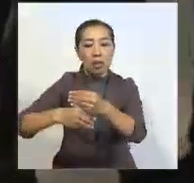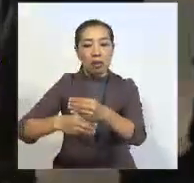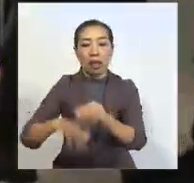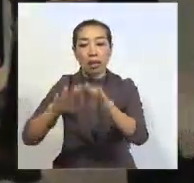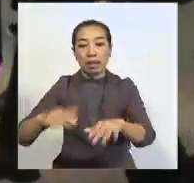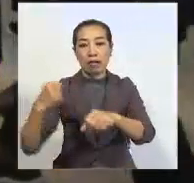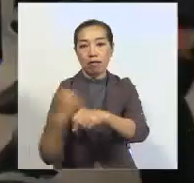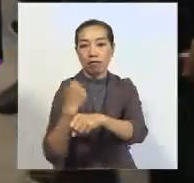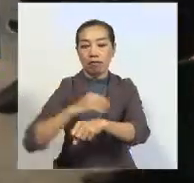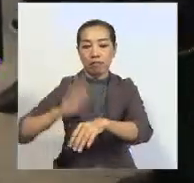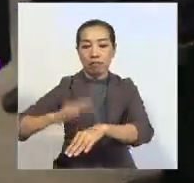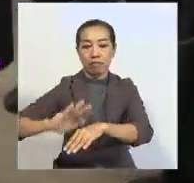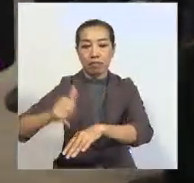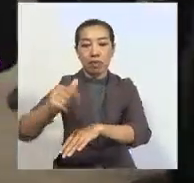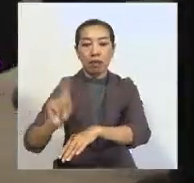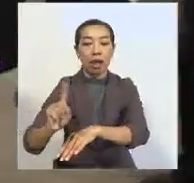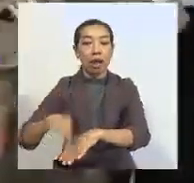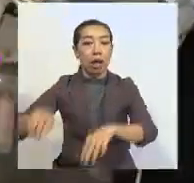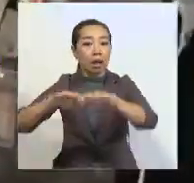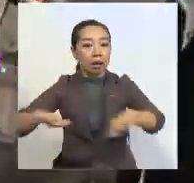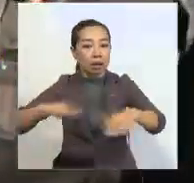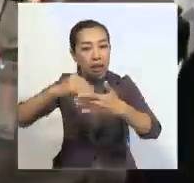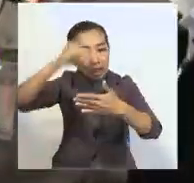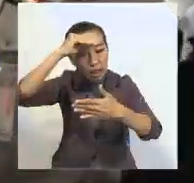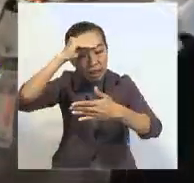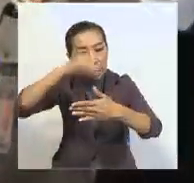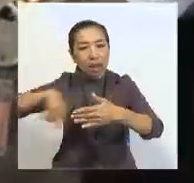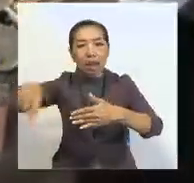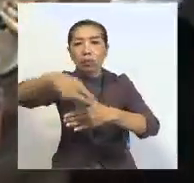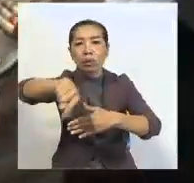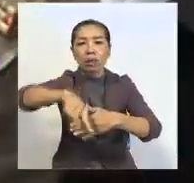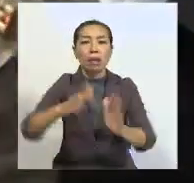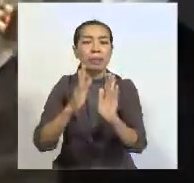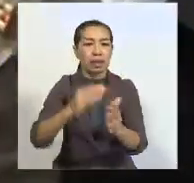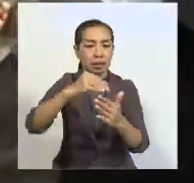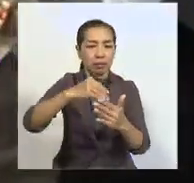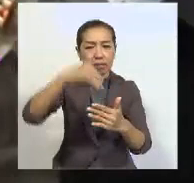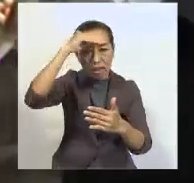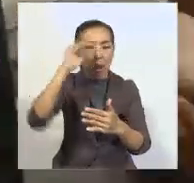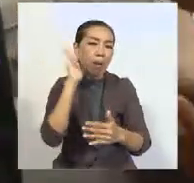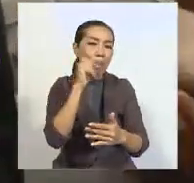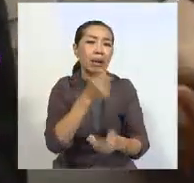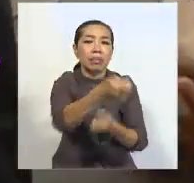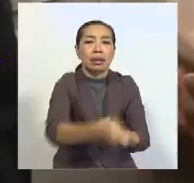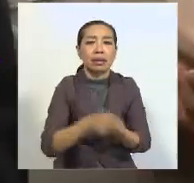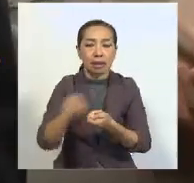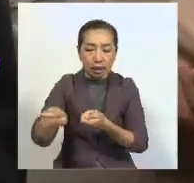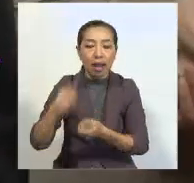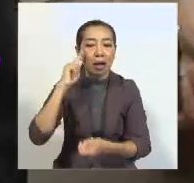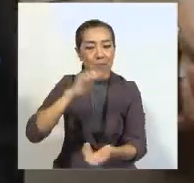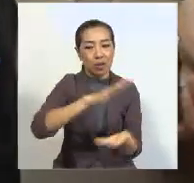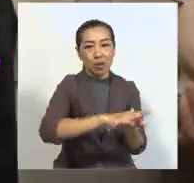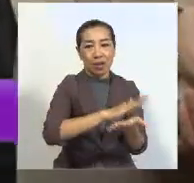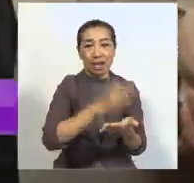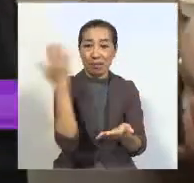แห่งศตวรรษที่21วางรากฐานการศึกษาแก่บุตรหลานเกษตรกรในพื้นที่และชุมชนต่อยอดโครงการโรงเรียนประช